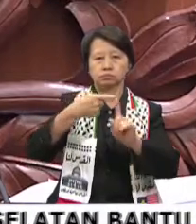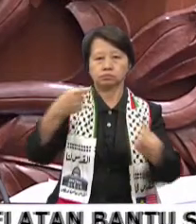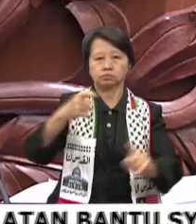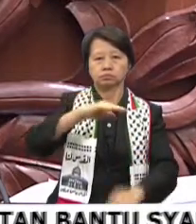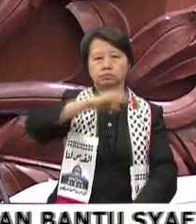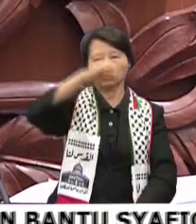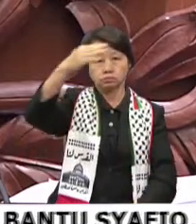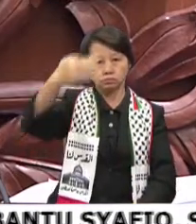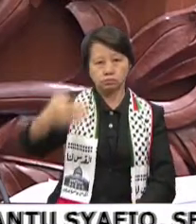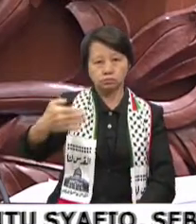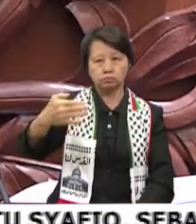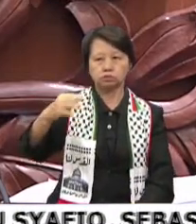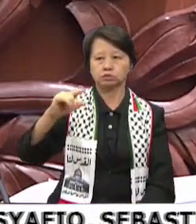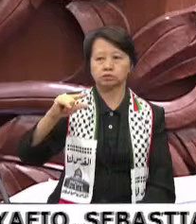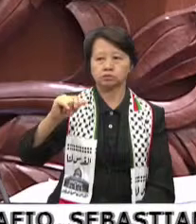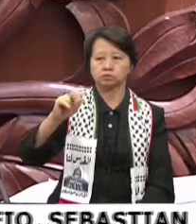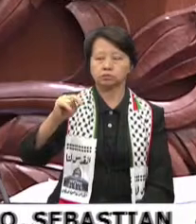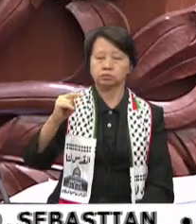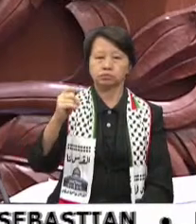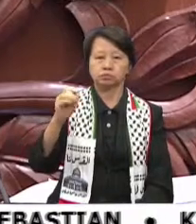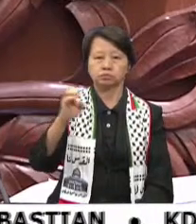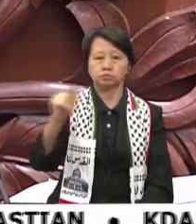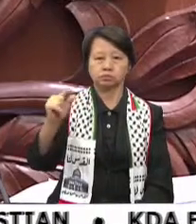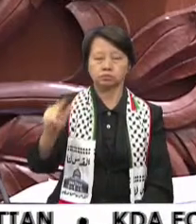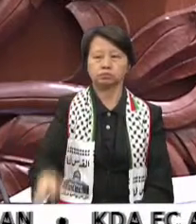Bukit Gantang